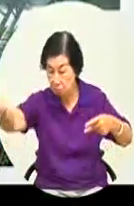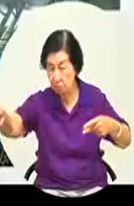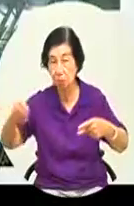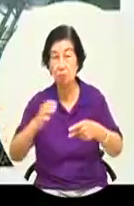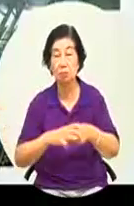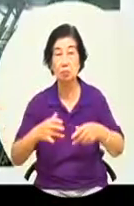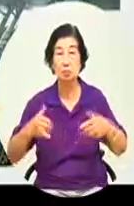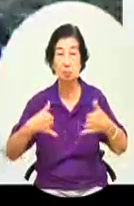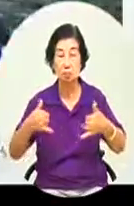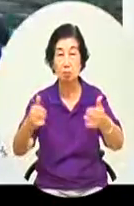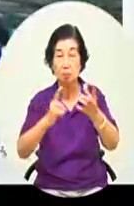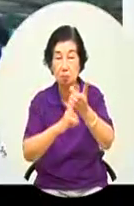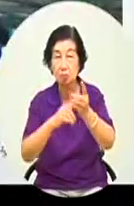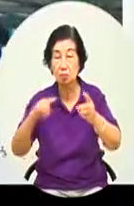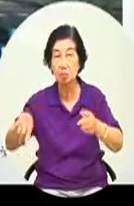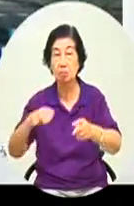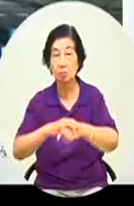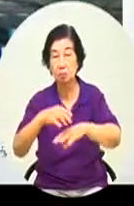当中哦。